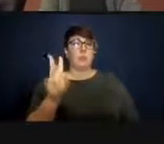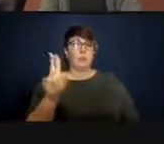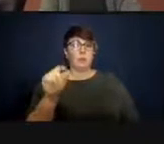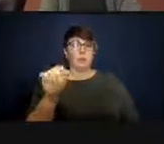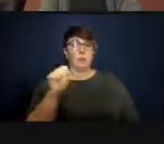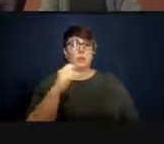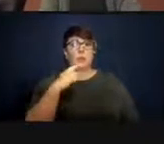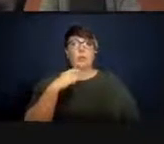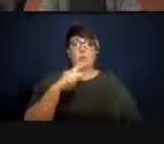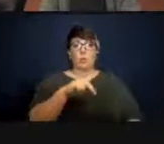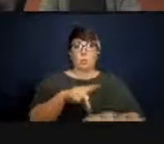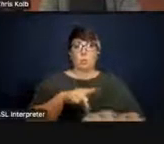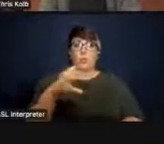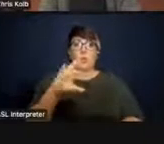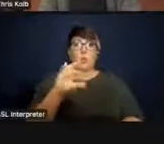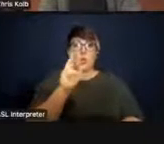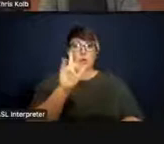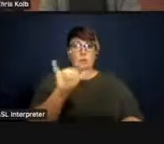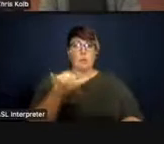mara mbili